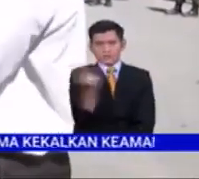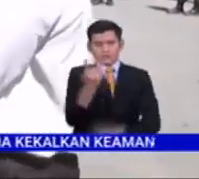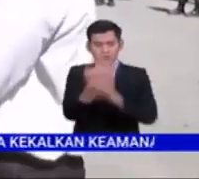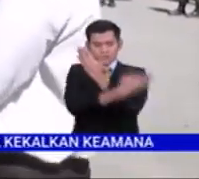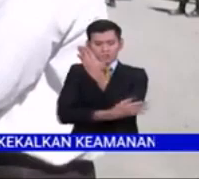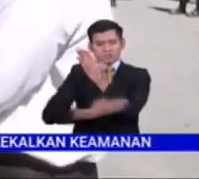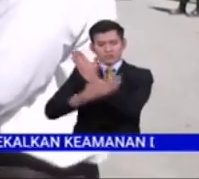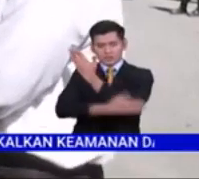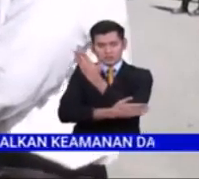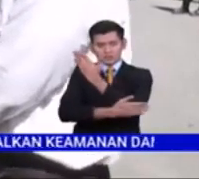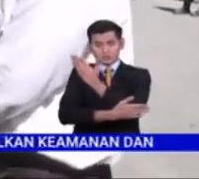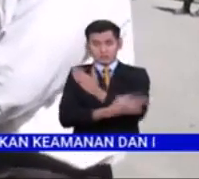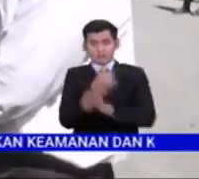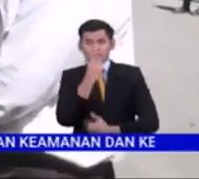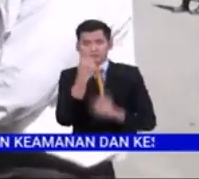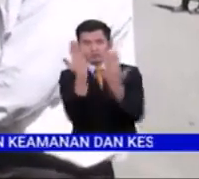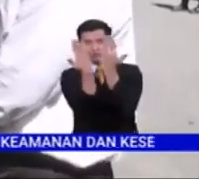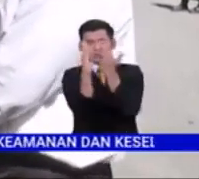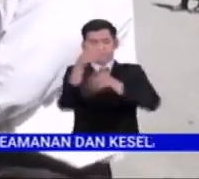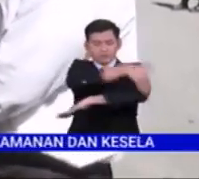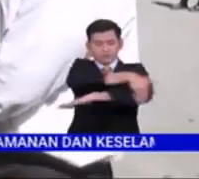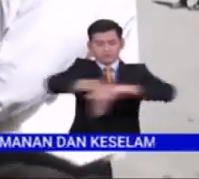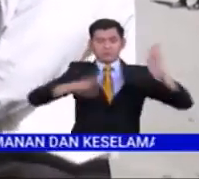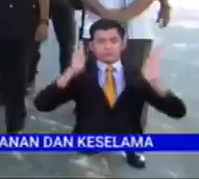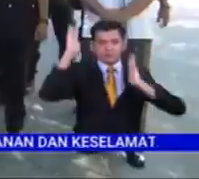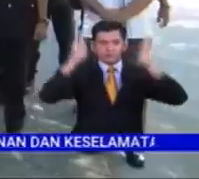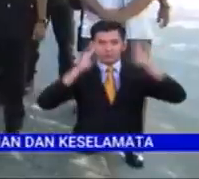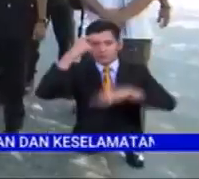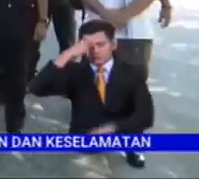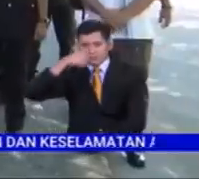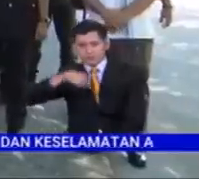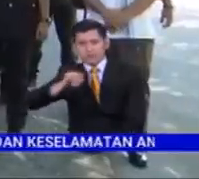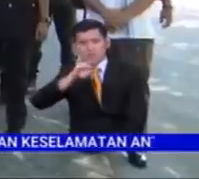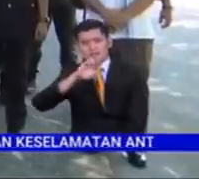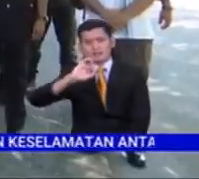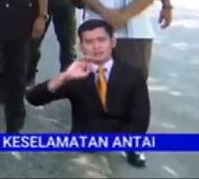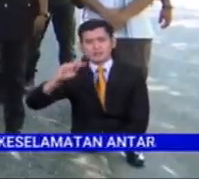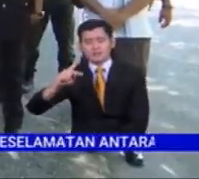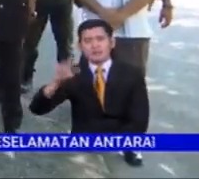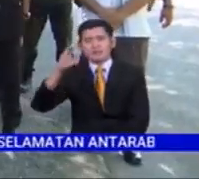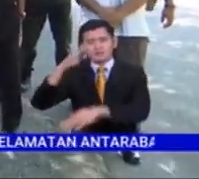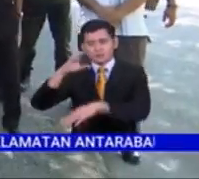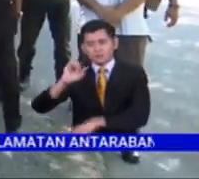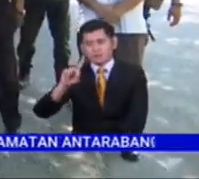Beliau meninjau pintu sempadan Malaysia-Thailand di ICQS Wang Kelian.